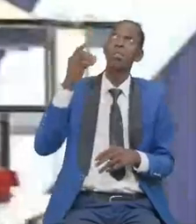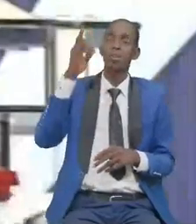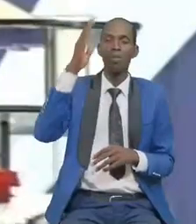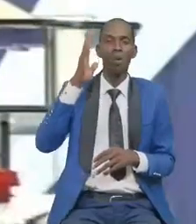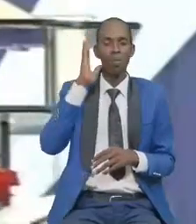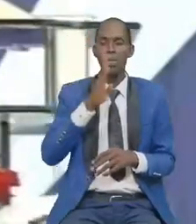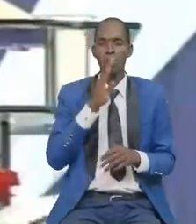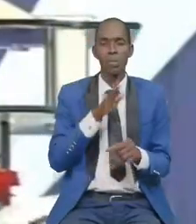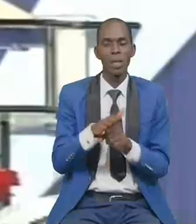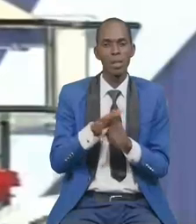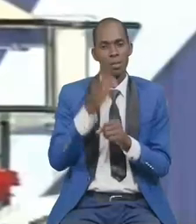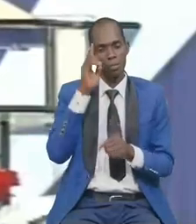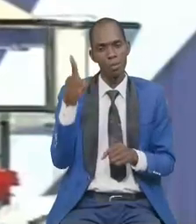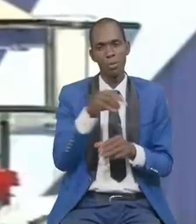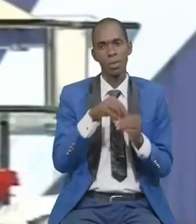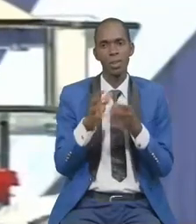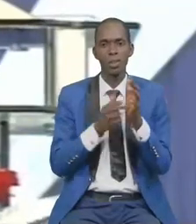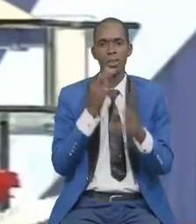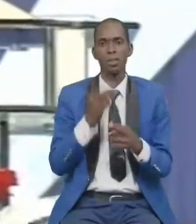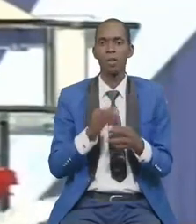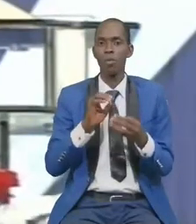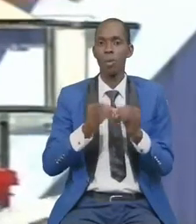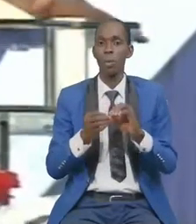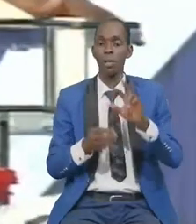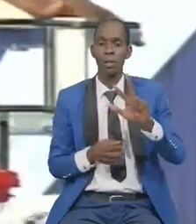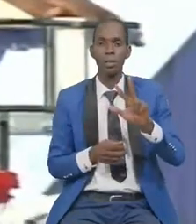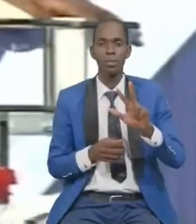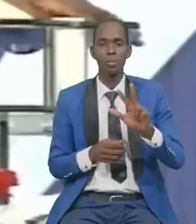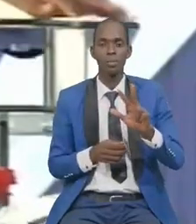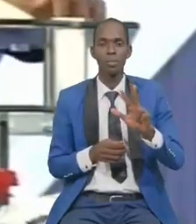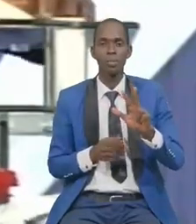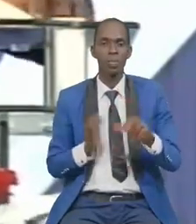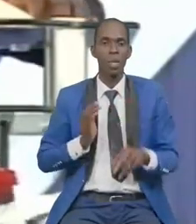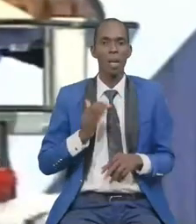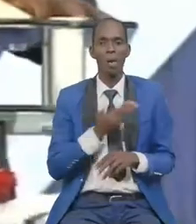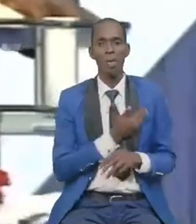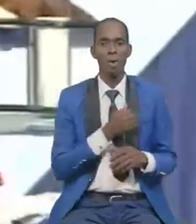Jésus. Troisième point, notre communion